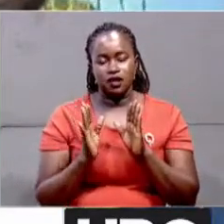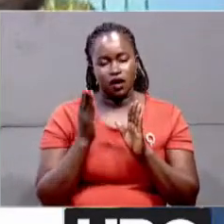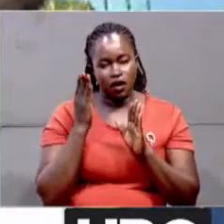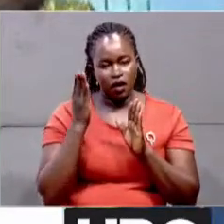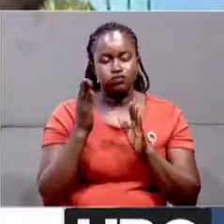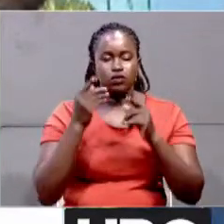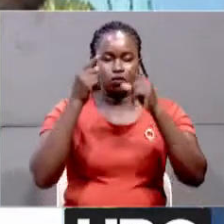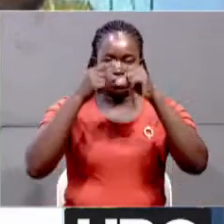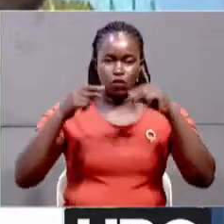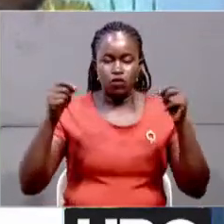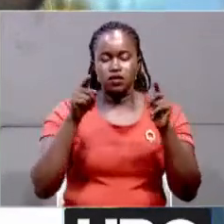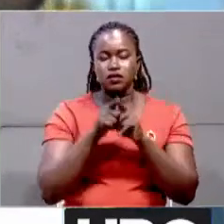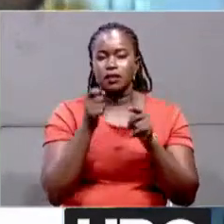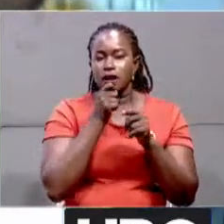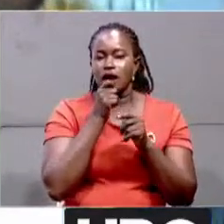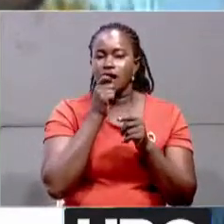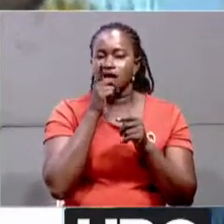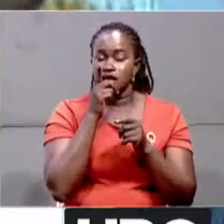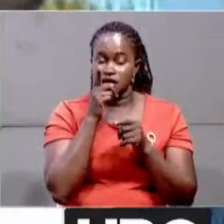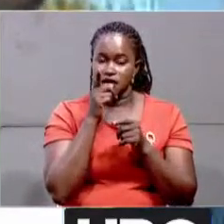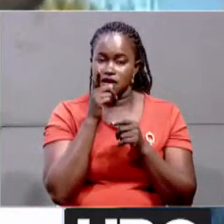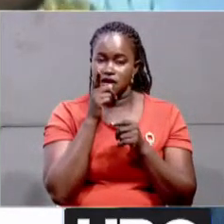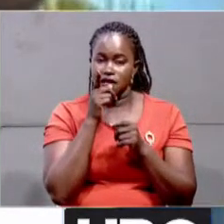era Idil Fitri